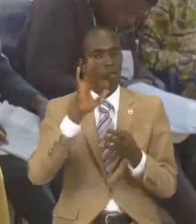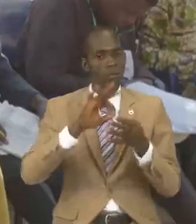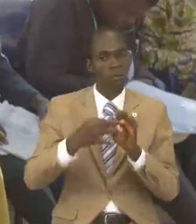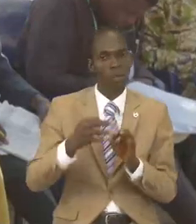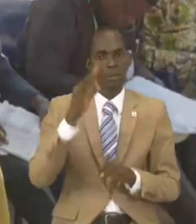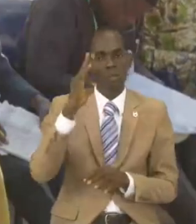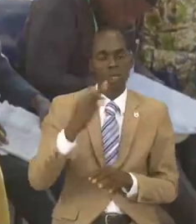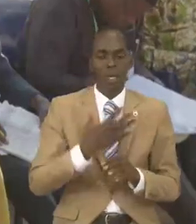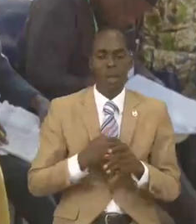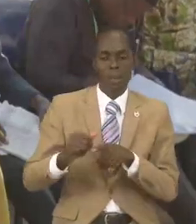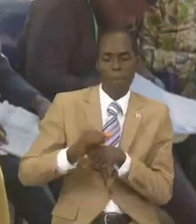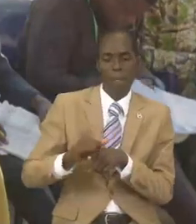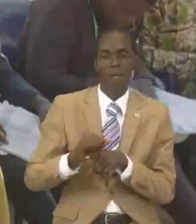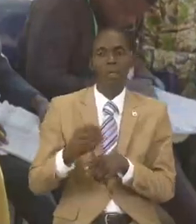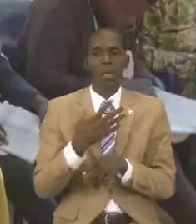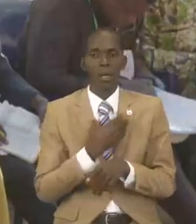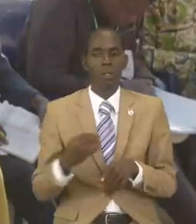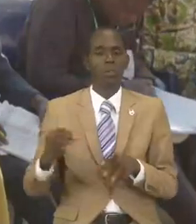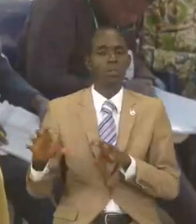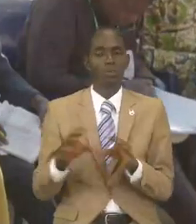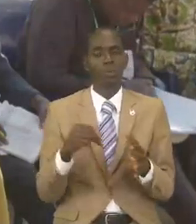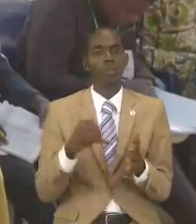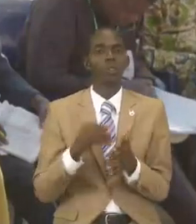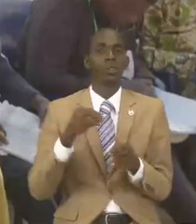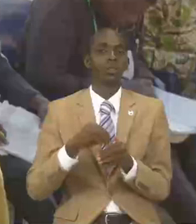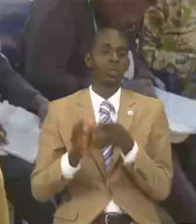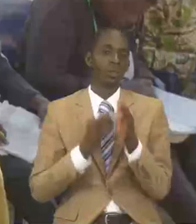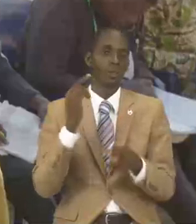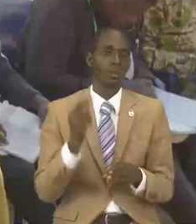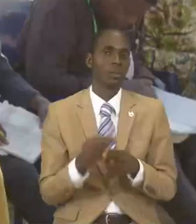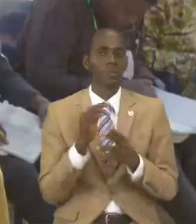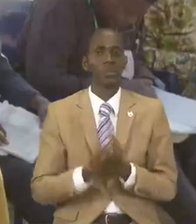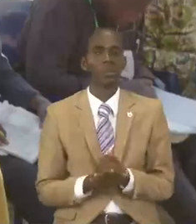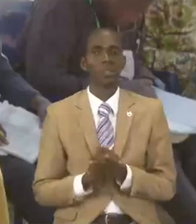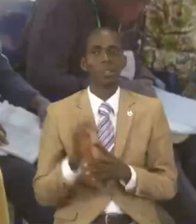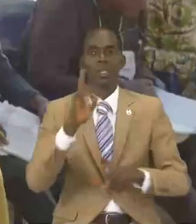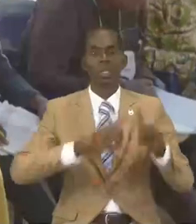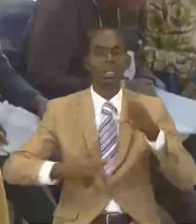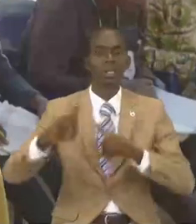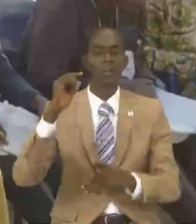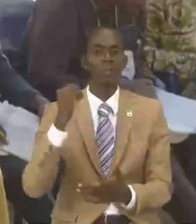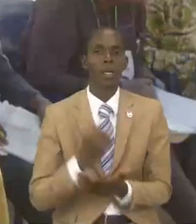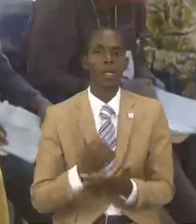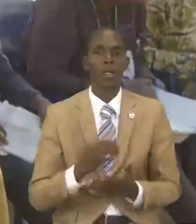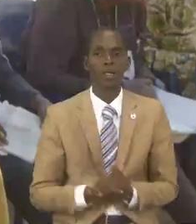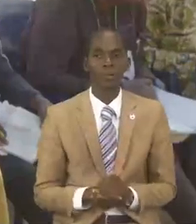vas prêcher, tu vas entendre et tu vas mettre en pratique au nom de Jésus. Amen.